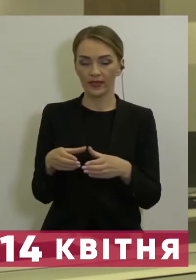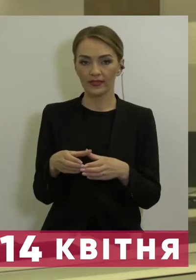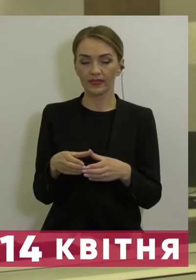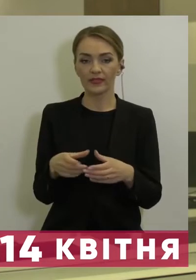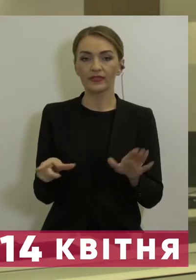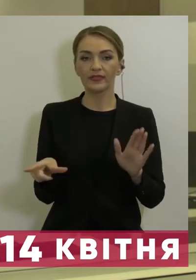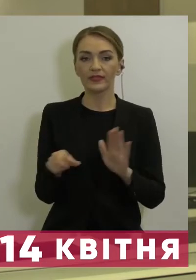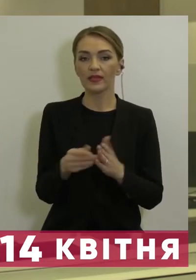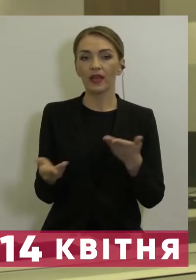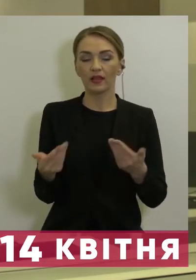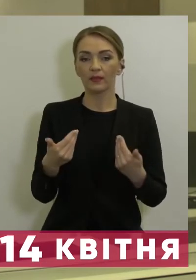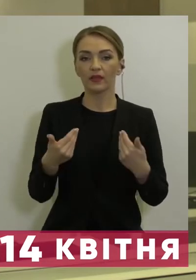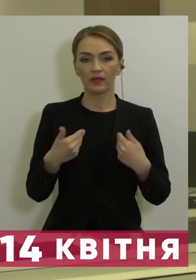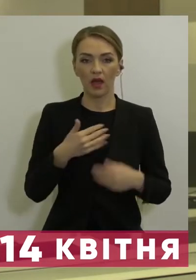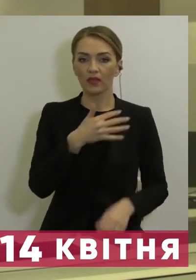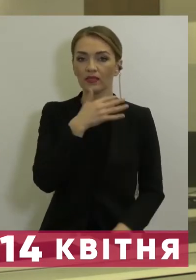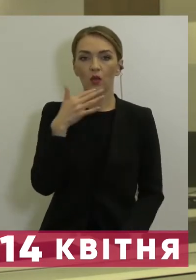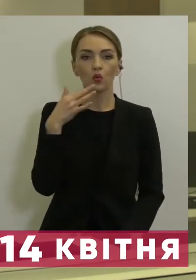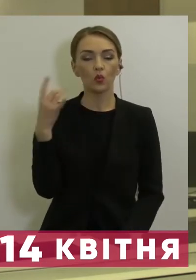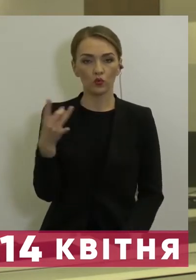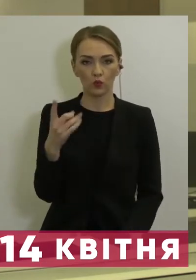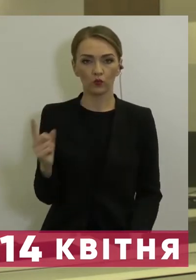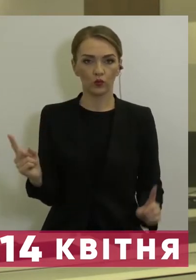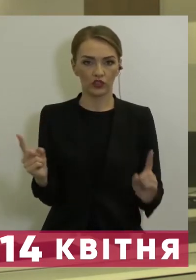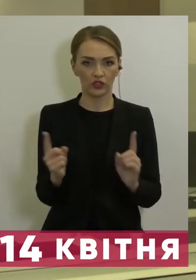я неодноразово зустрічався.